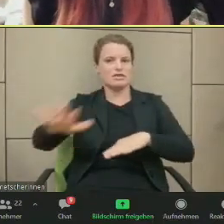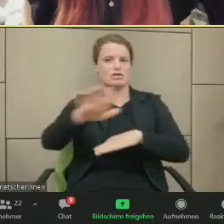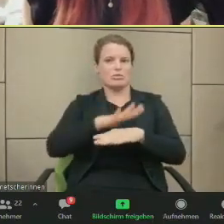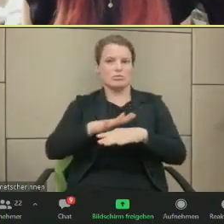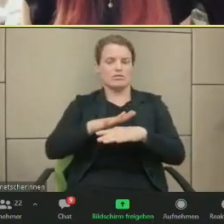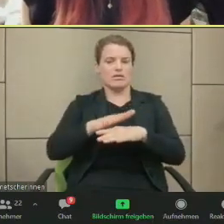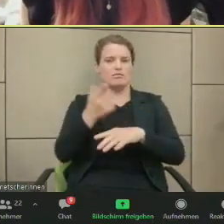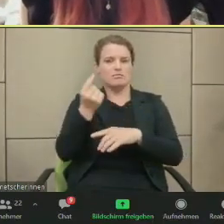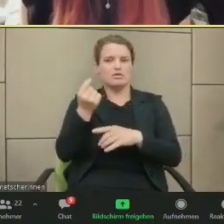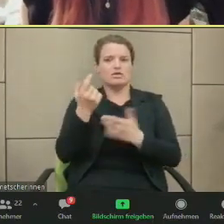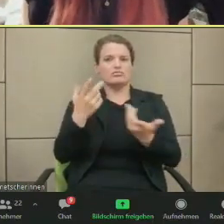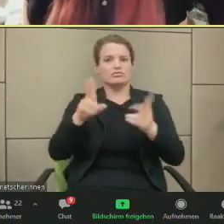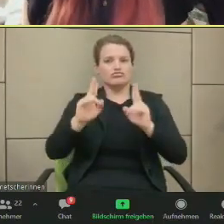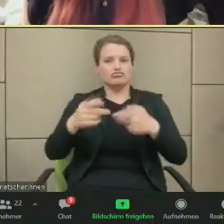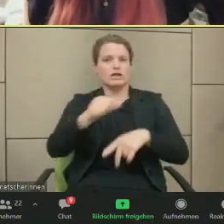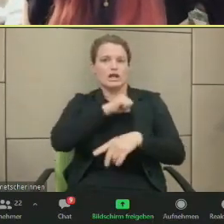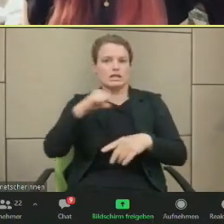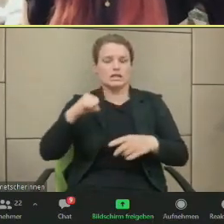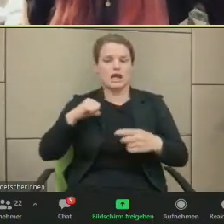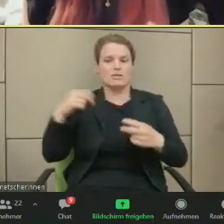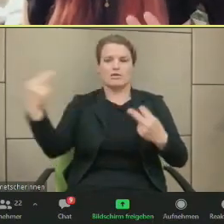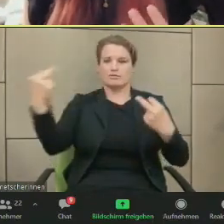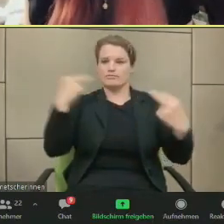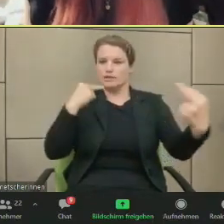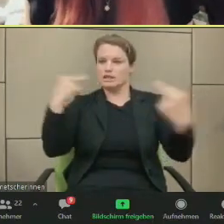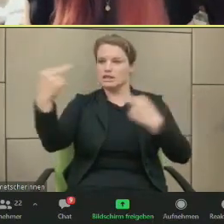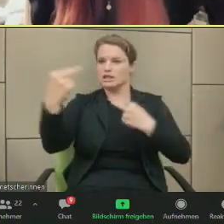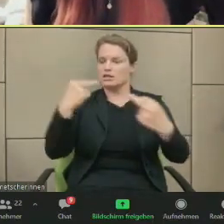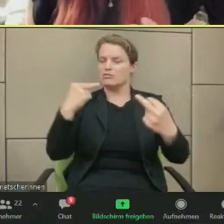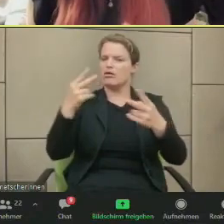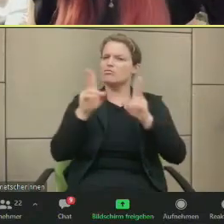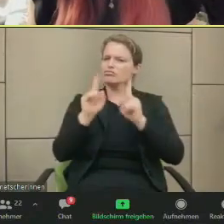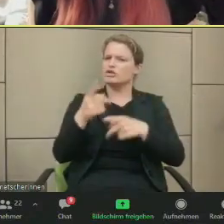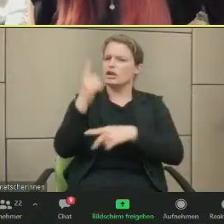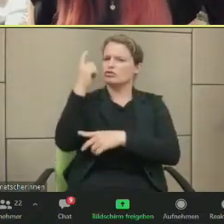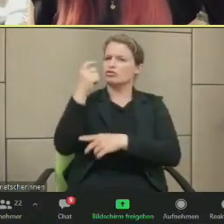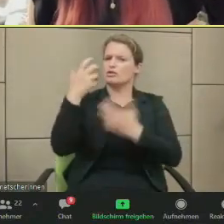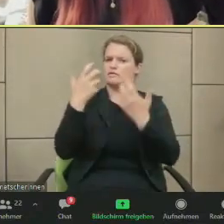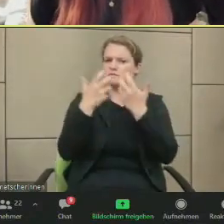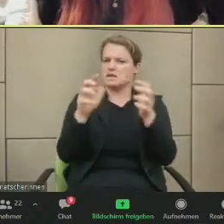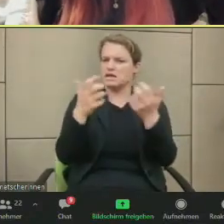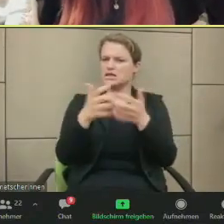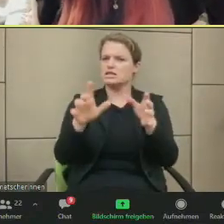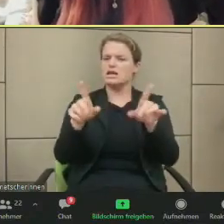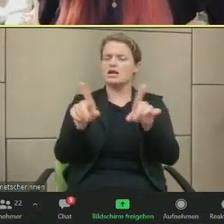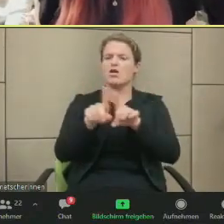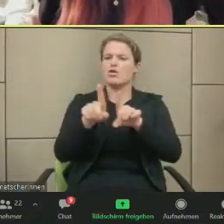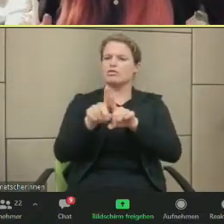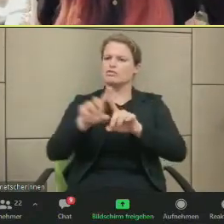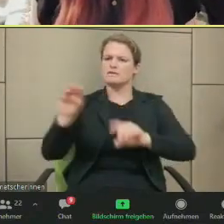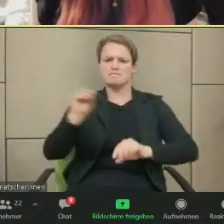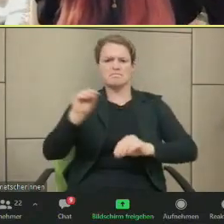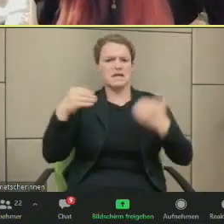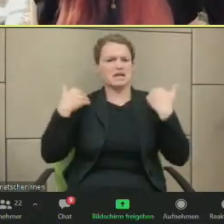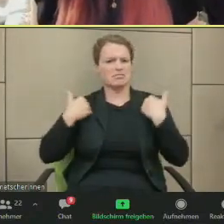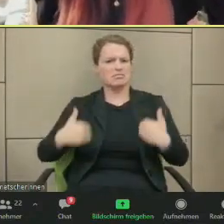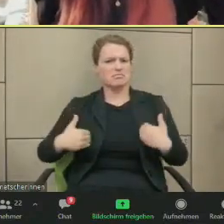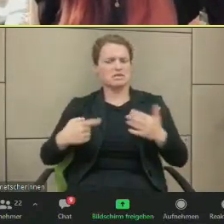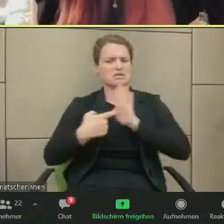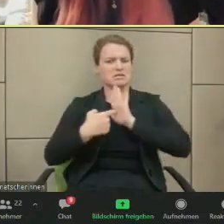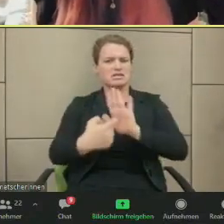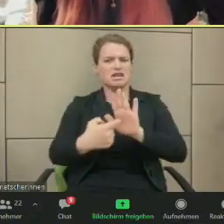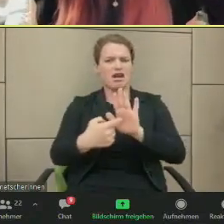kann, so wie man ist. Man kann anfangen zu erzählen und sich so zu zeigen, wie man ist, ohne Stereotype,